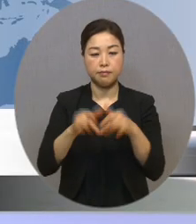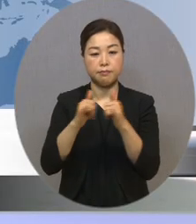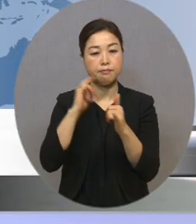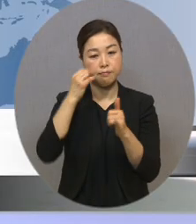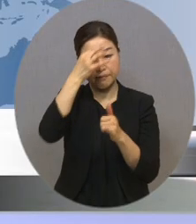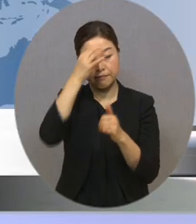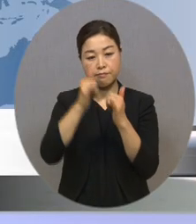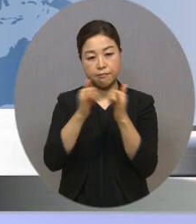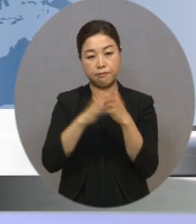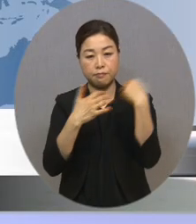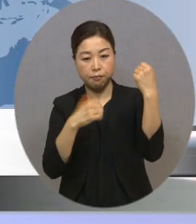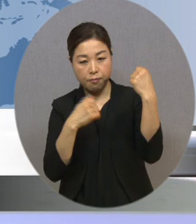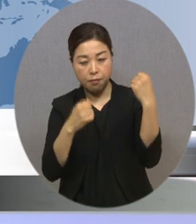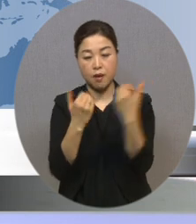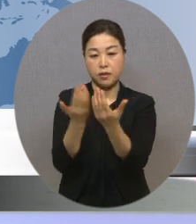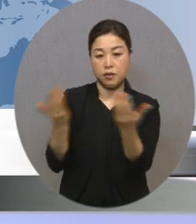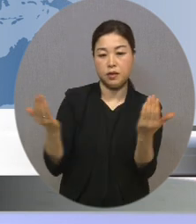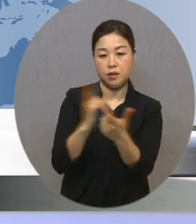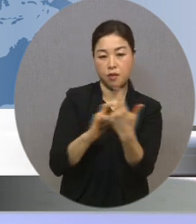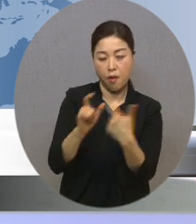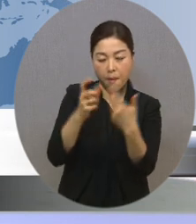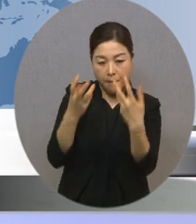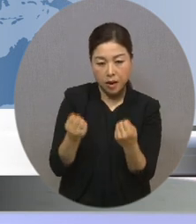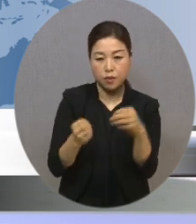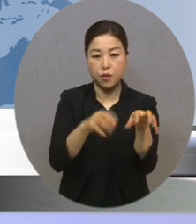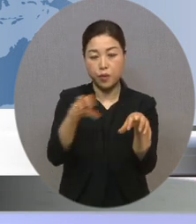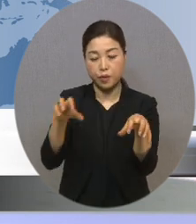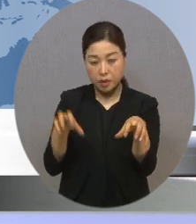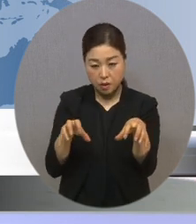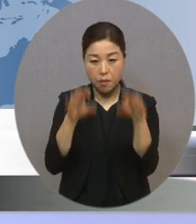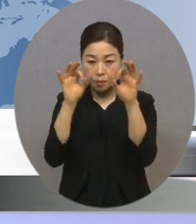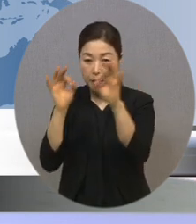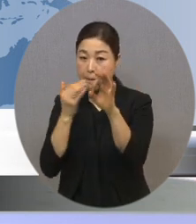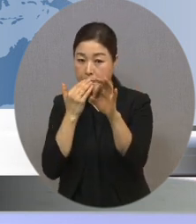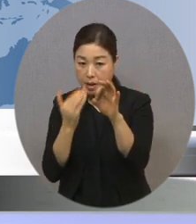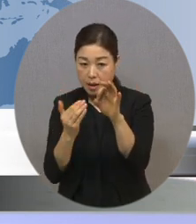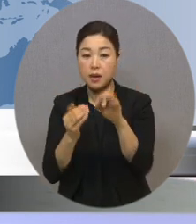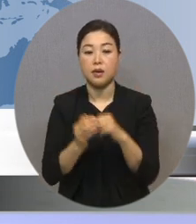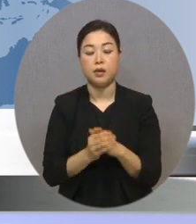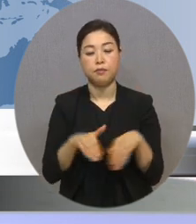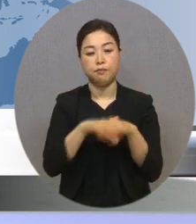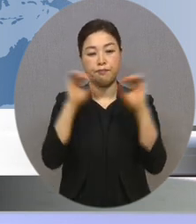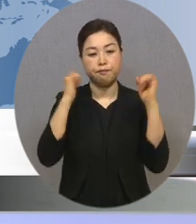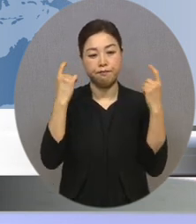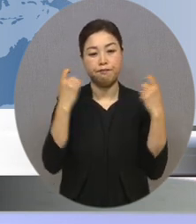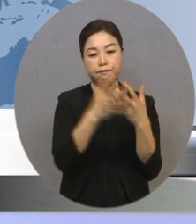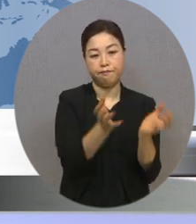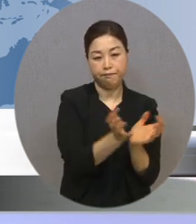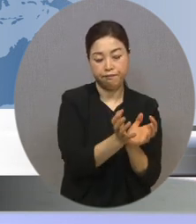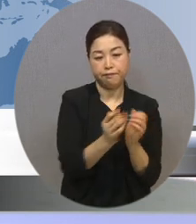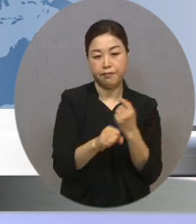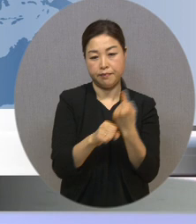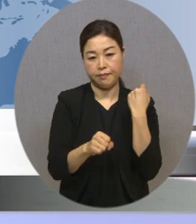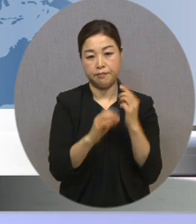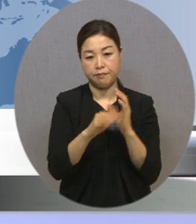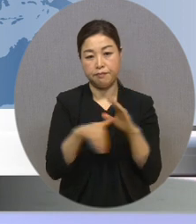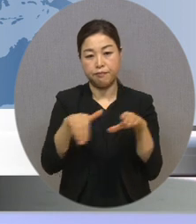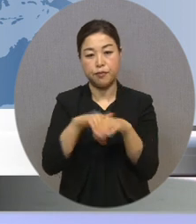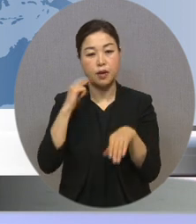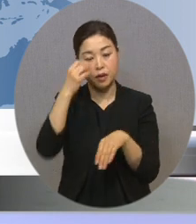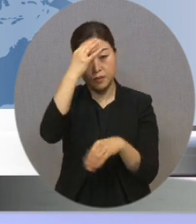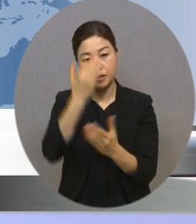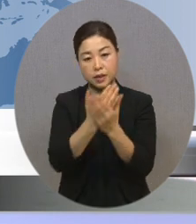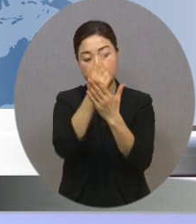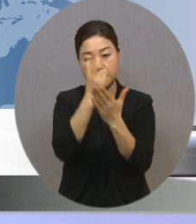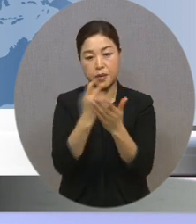장애예술인의 공연과 전시를 보다 널리 많은 곳에서 접할 수 있도록 문화체육관광부가 지난해